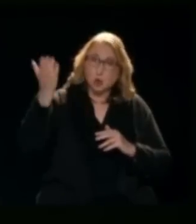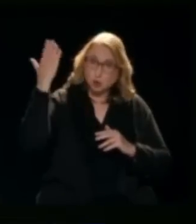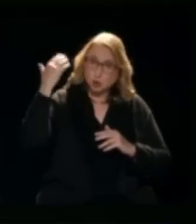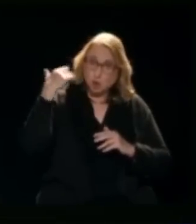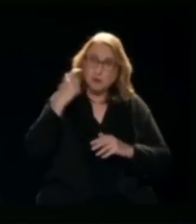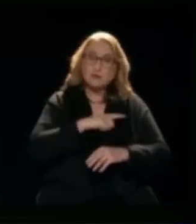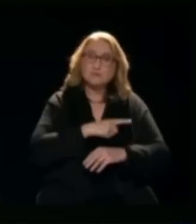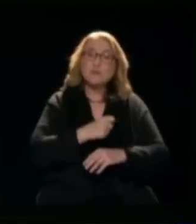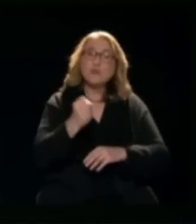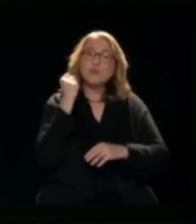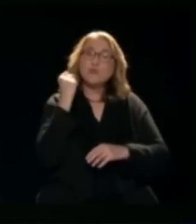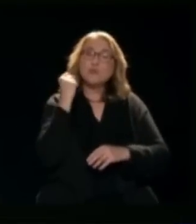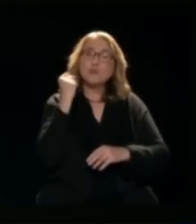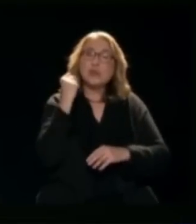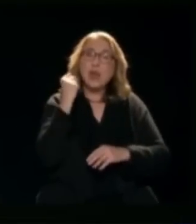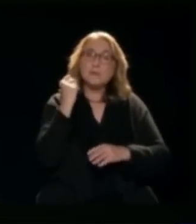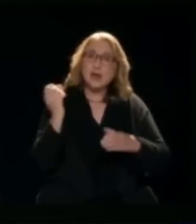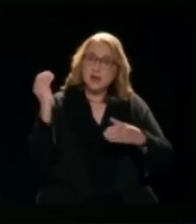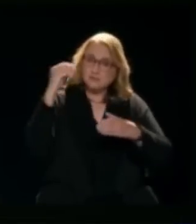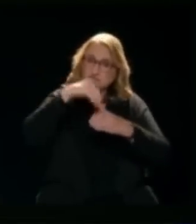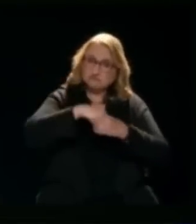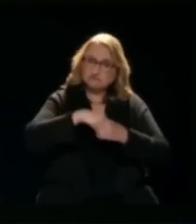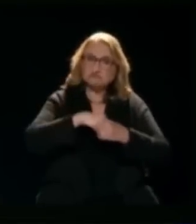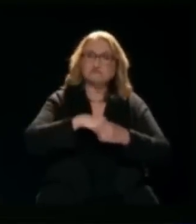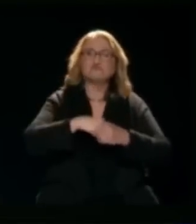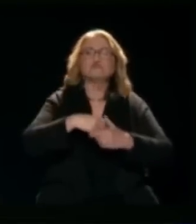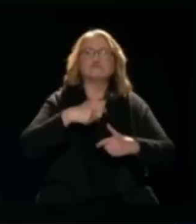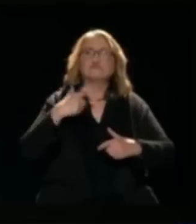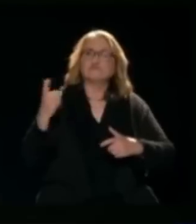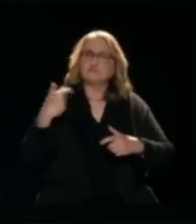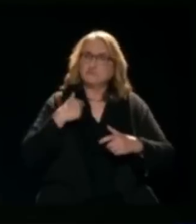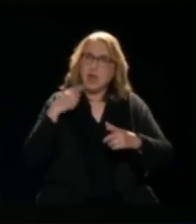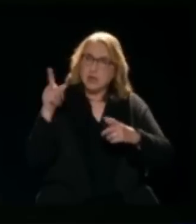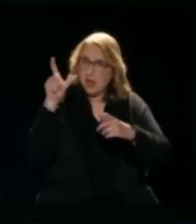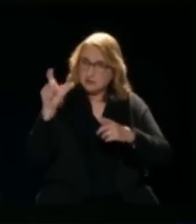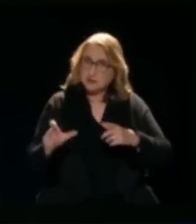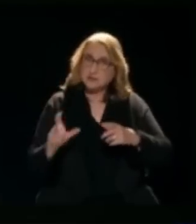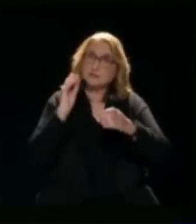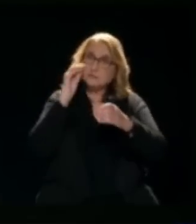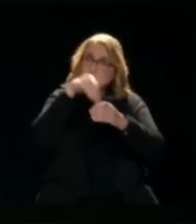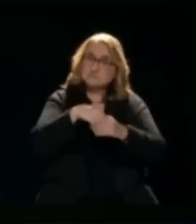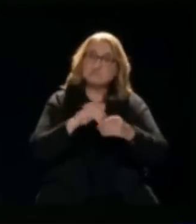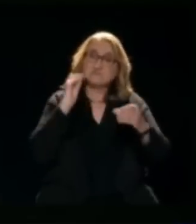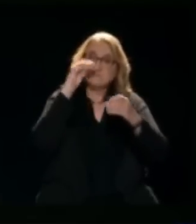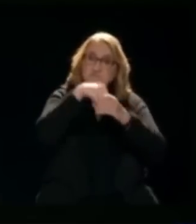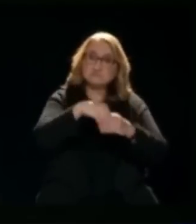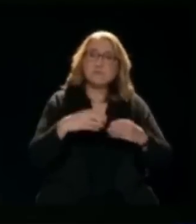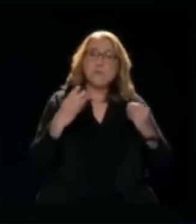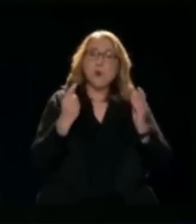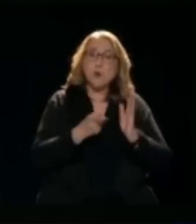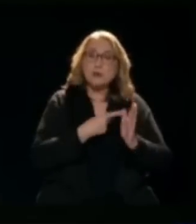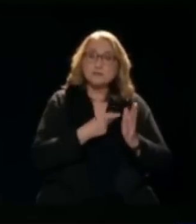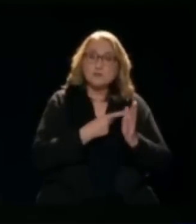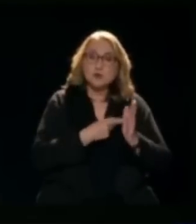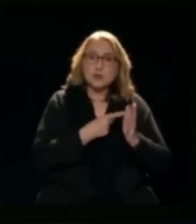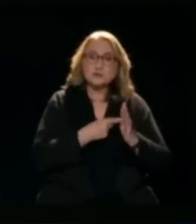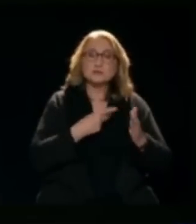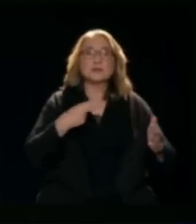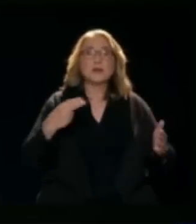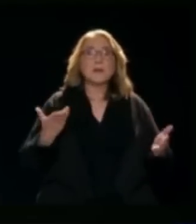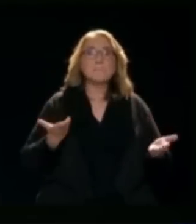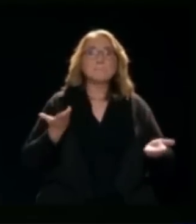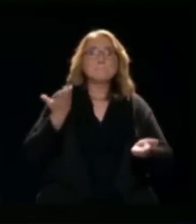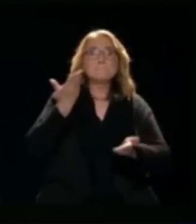δυναμικά στη ζωή των Ελλήνων με πολλές και συχνές δικές σας παρεμβάσεις, τοποθετήσεις, μια νέα πρόταση για την